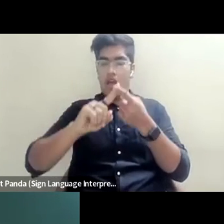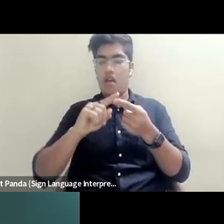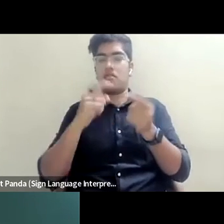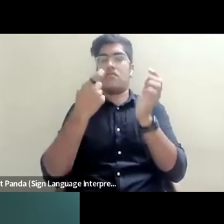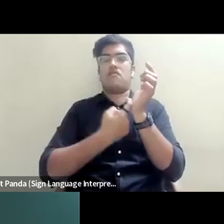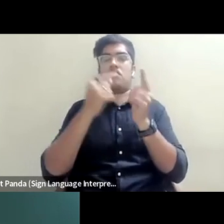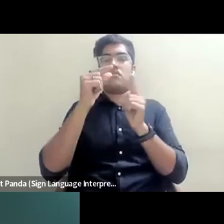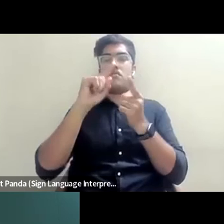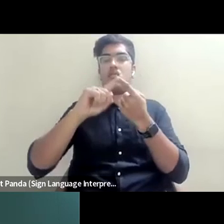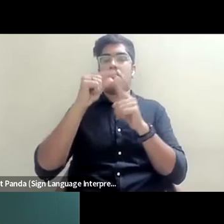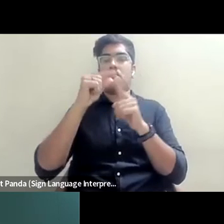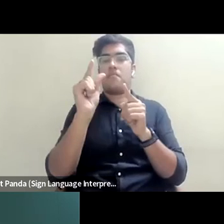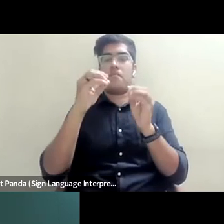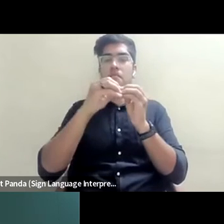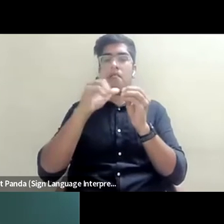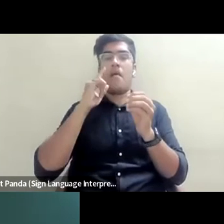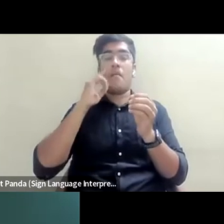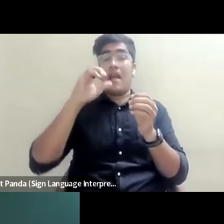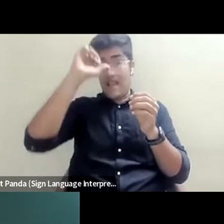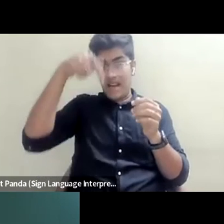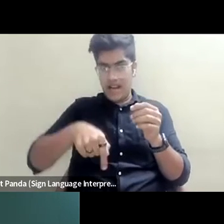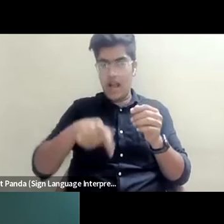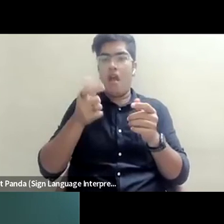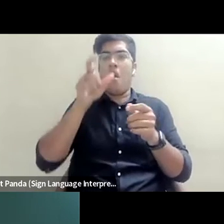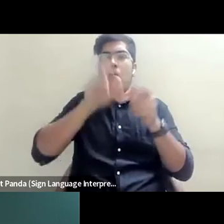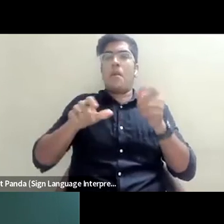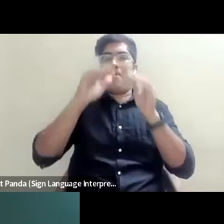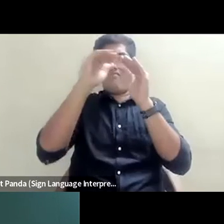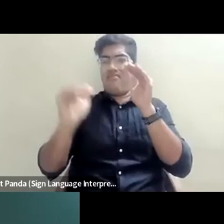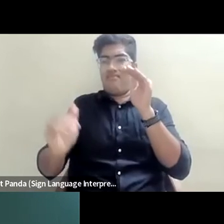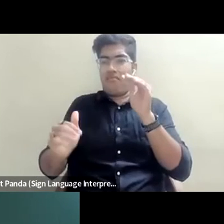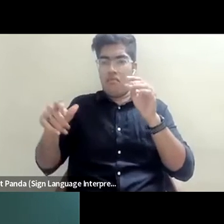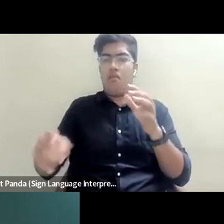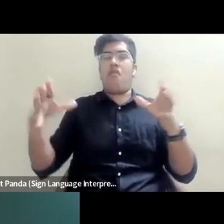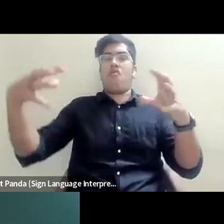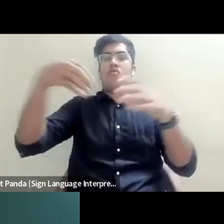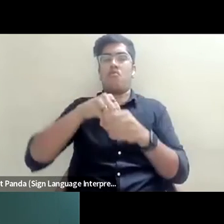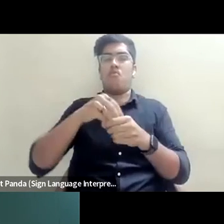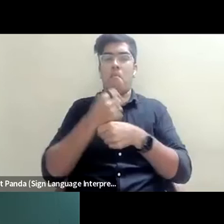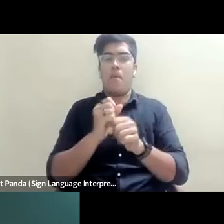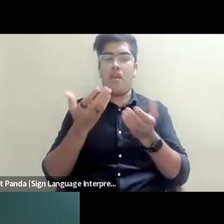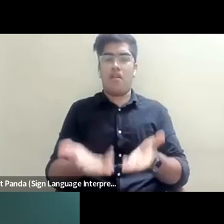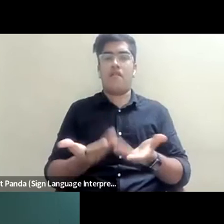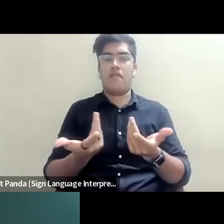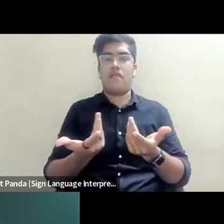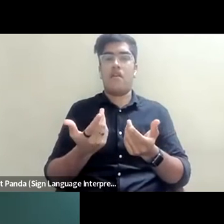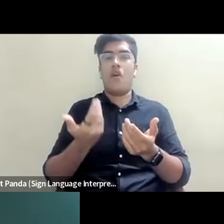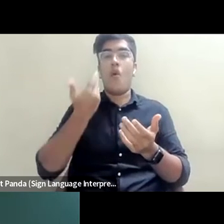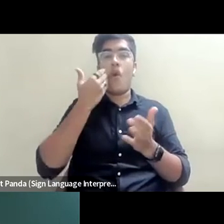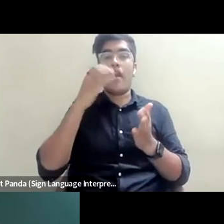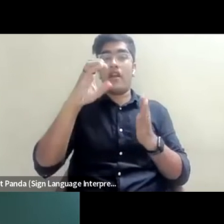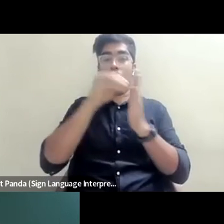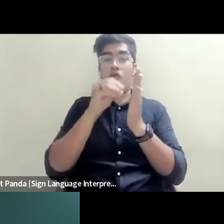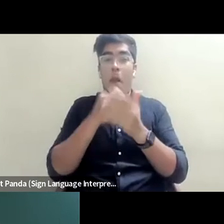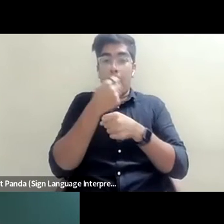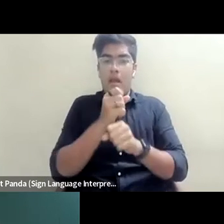ये कास्ट का बन गया है। ये जब कॉन्स्टिट्यूशन बना है तो वो लगा था लोगों को कोई डेमोक्रेटिक होगा, लेकिन ये